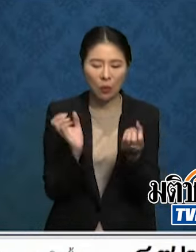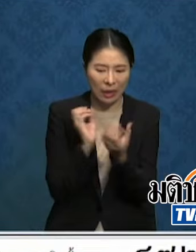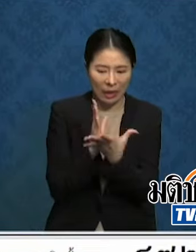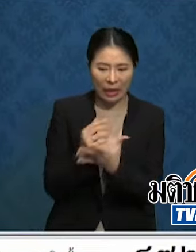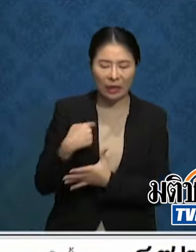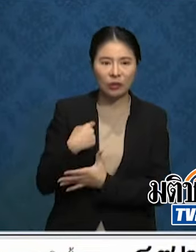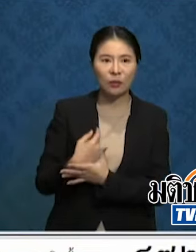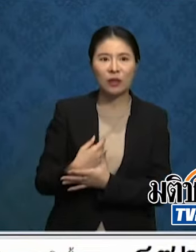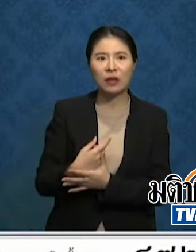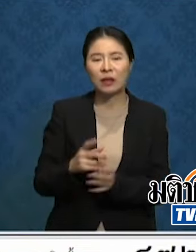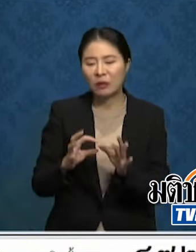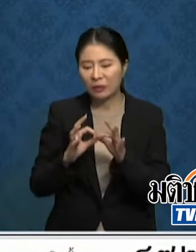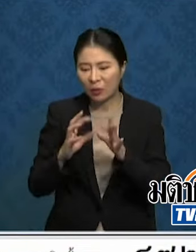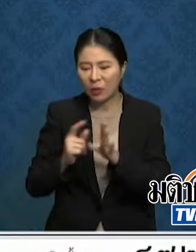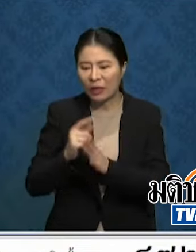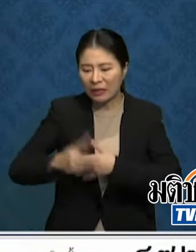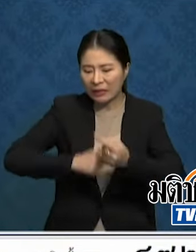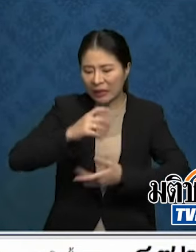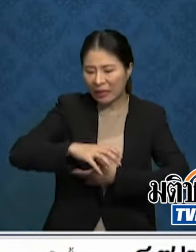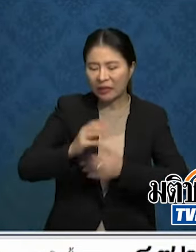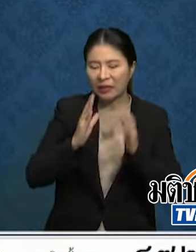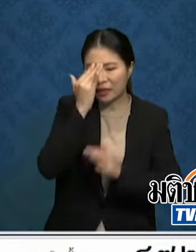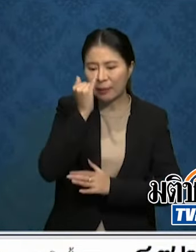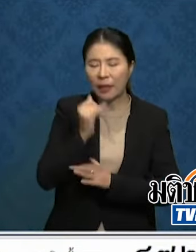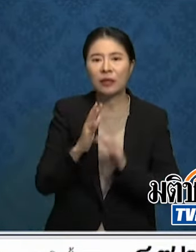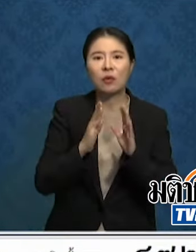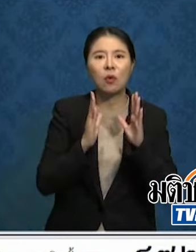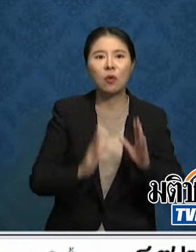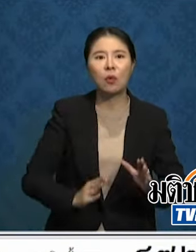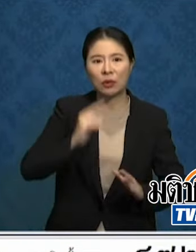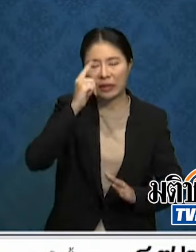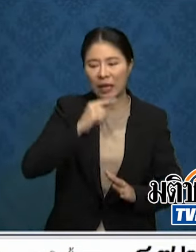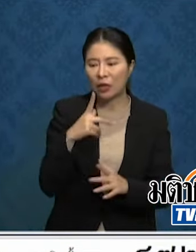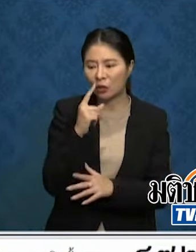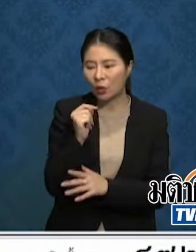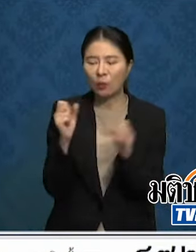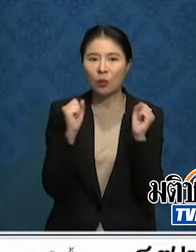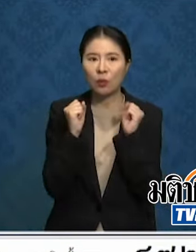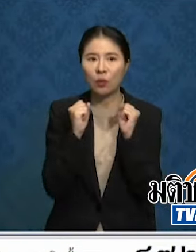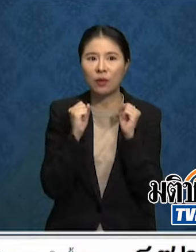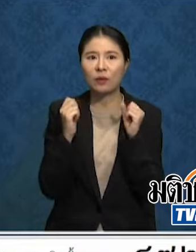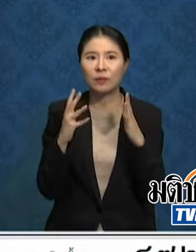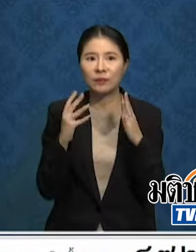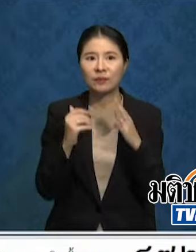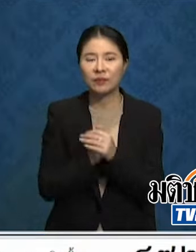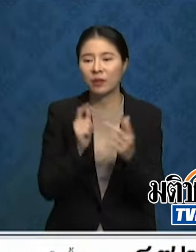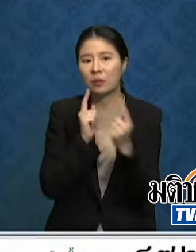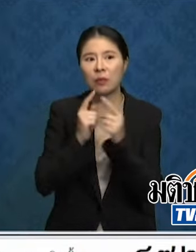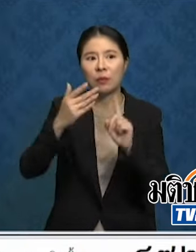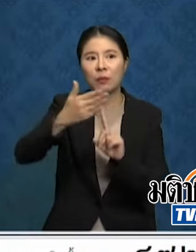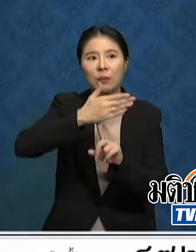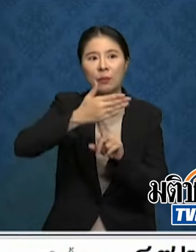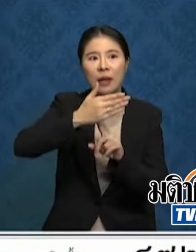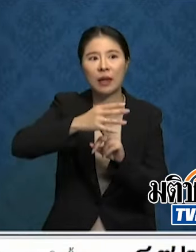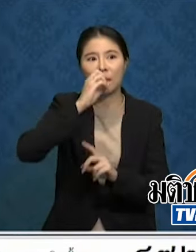นี่มันตลาดหรือว่ามันแหล่งซ่องสุมอะไรคะทำไมคนไทยจะตอบคำถามแค่นี้ยังต้องกลัวท่านประธานเมื่อดิฉันเดินเข้าไปค่ะพบกับป้ายนี้บ